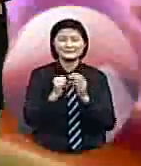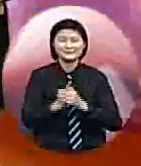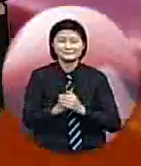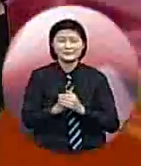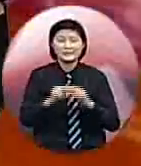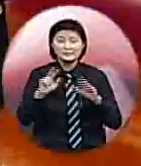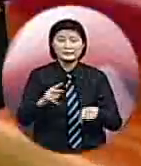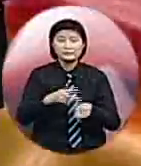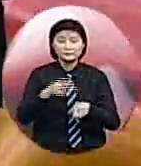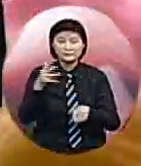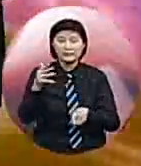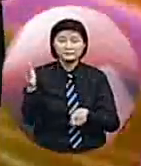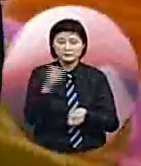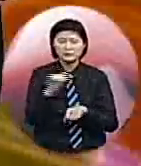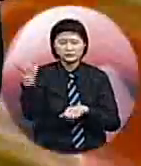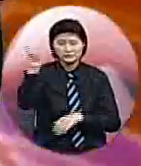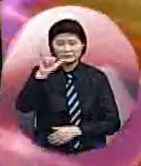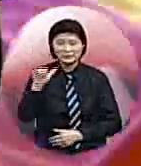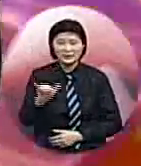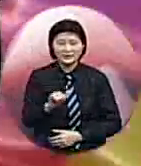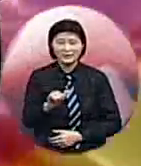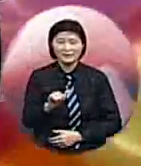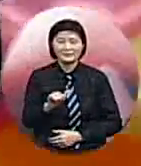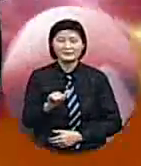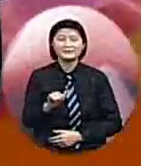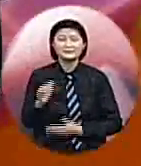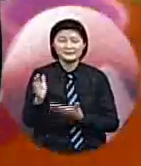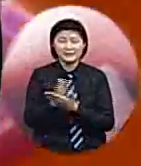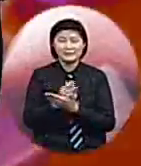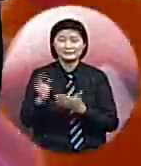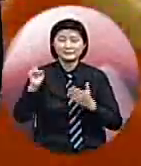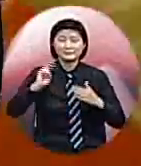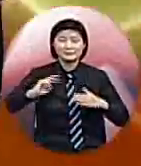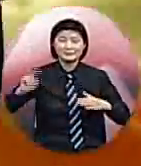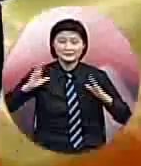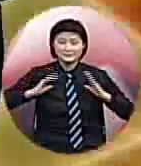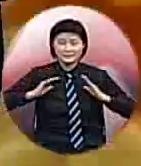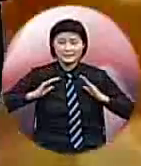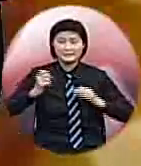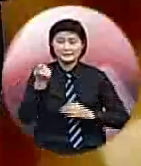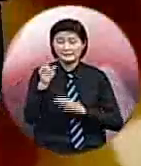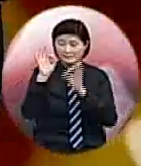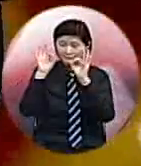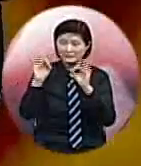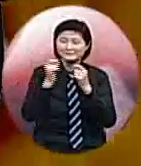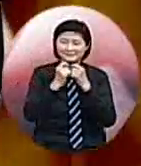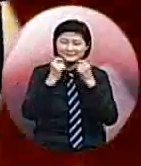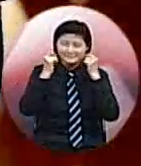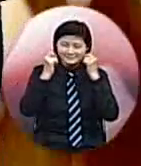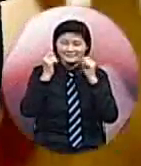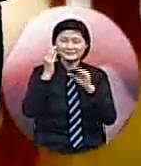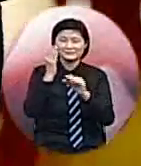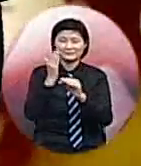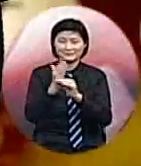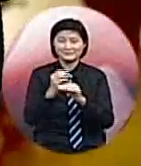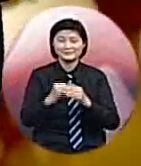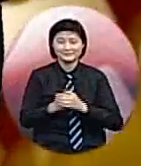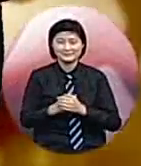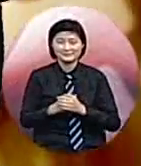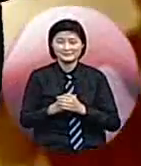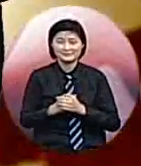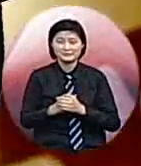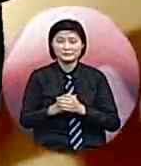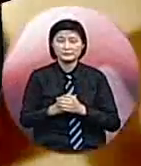지금 2시 8분부터는 전국에 우리 전국 나눔 노래자랑 채널을 틀어놓고 웃음꽃이 활짝 피어있어요.